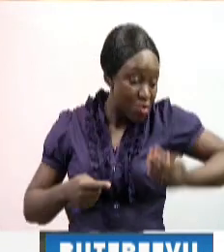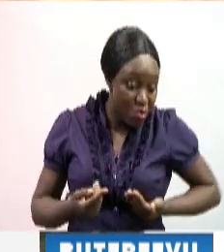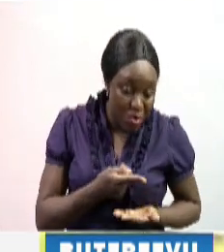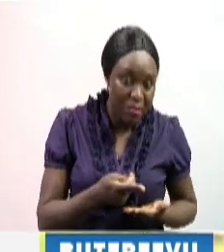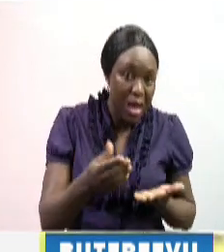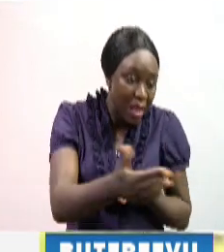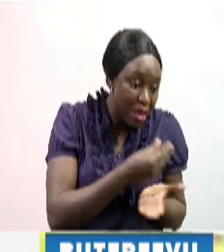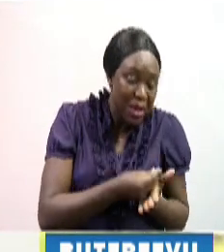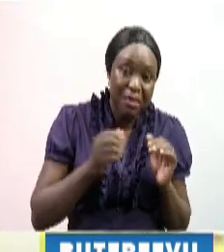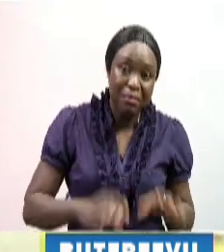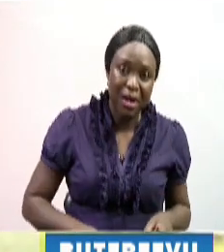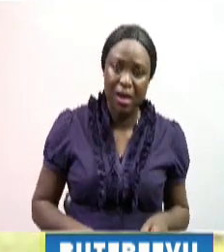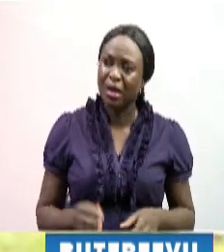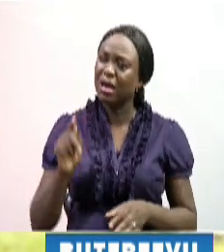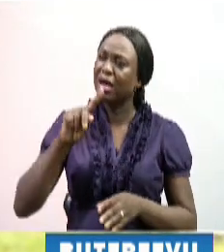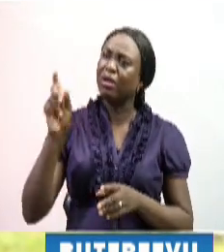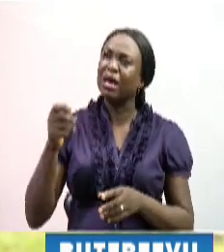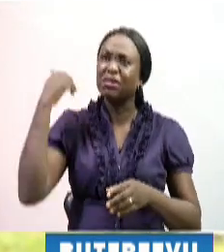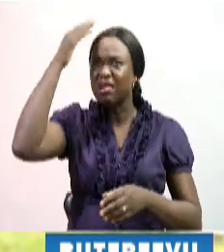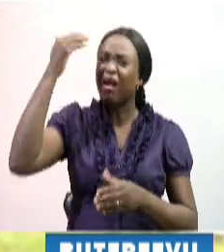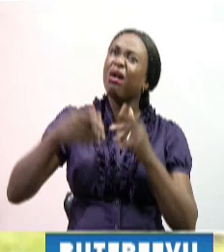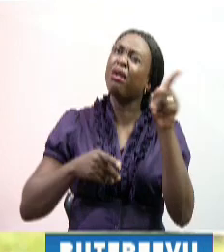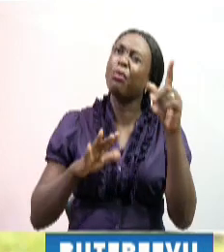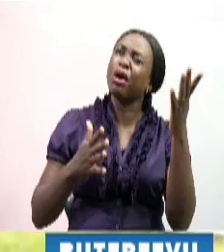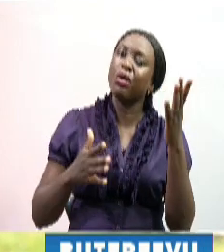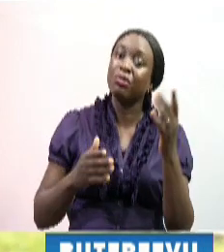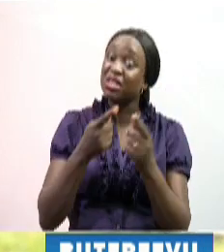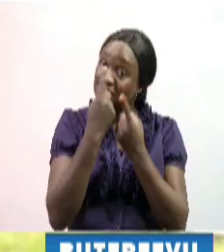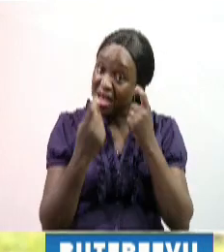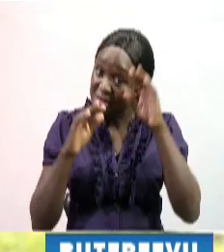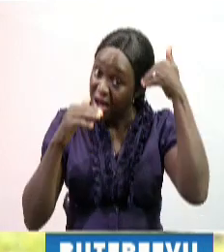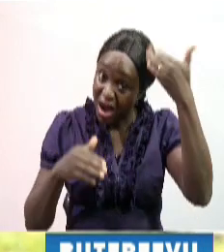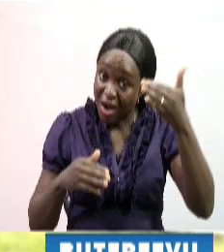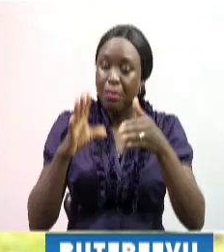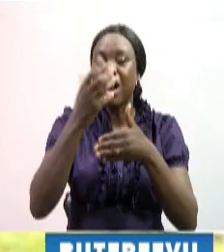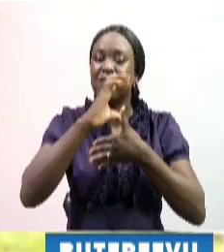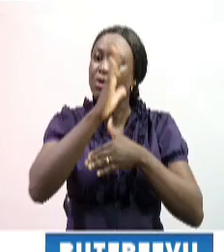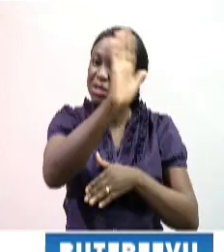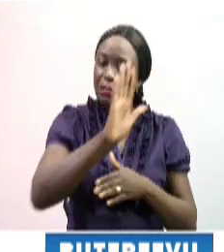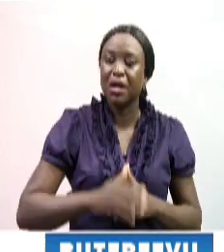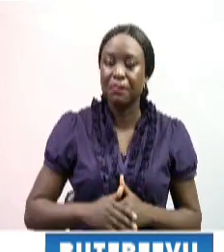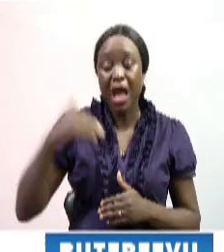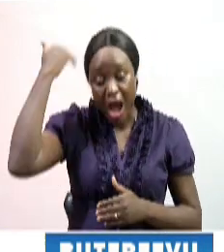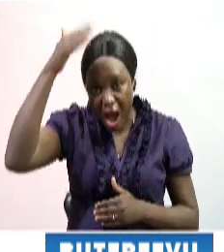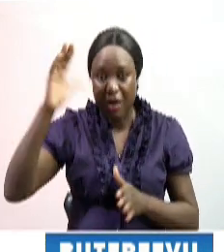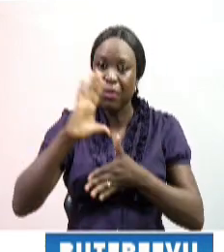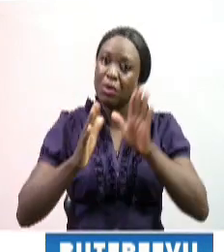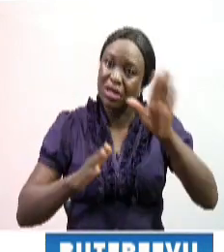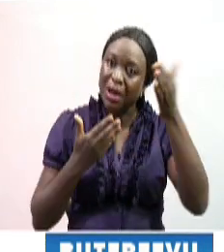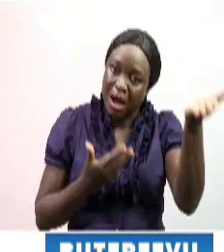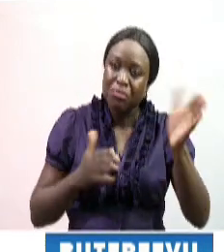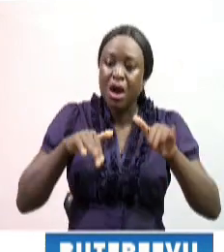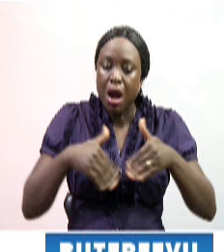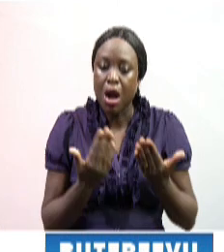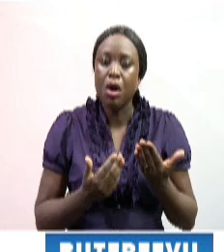tebayingiza oli ajja kuŋŋamba nti ate mu Bawarabu baina ebyabwe byennono zaabwe ng'Abawarabu baina engeri gye bayisaamu abakyala